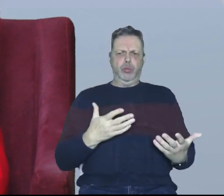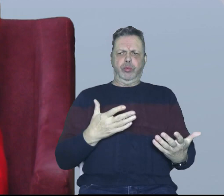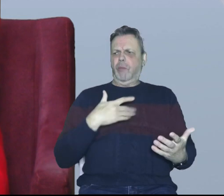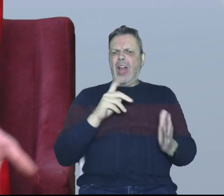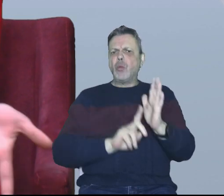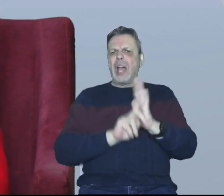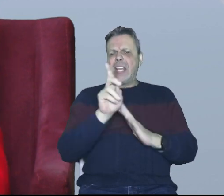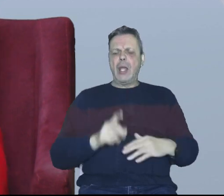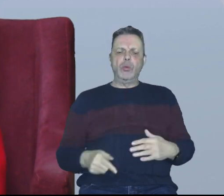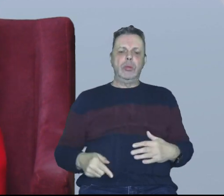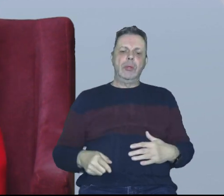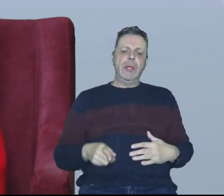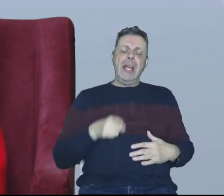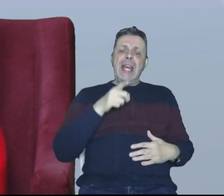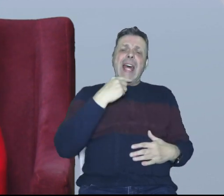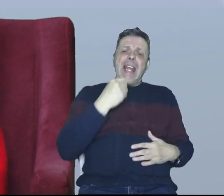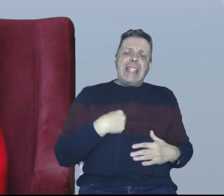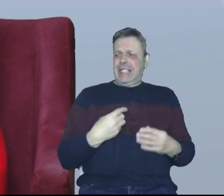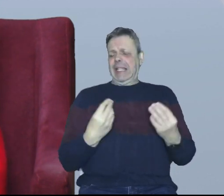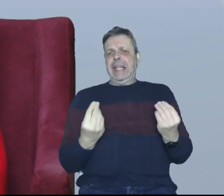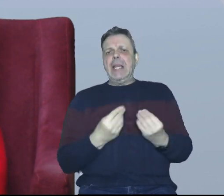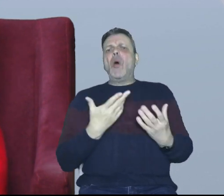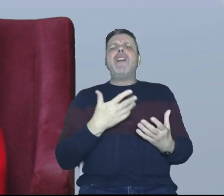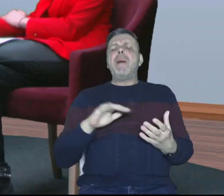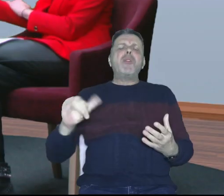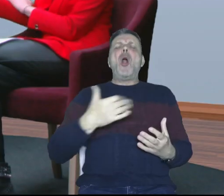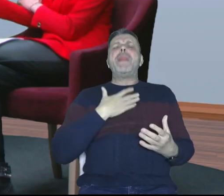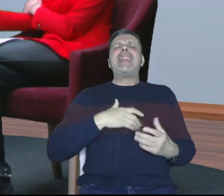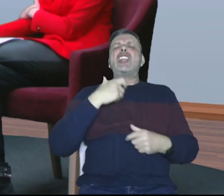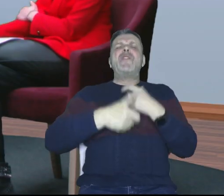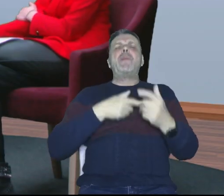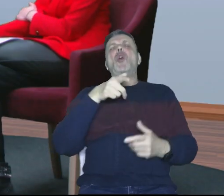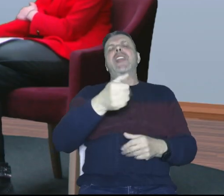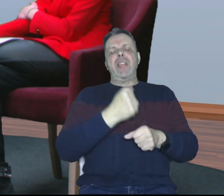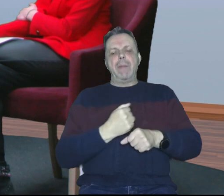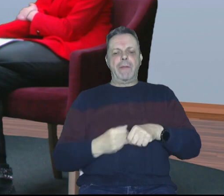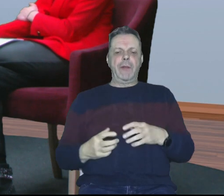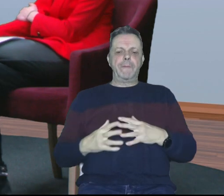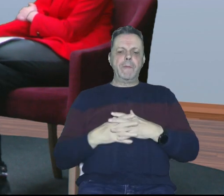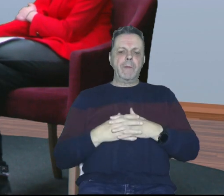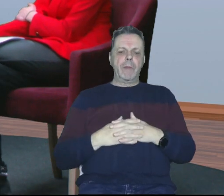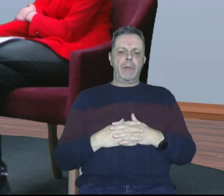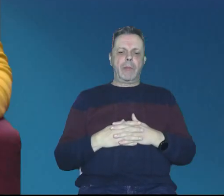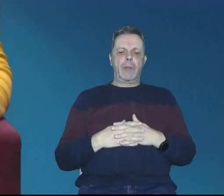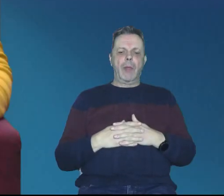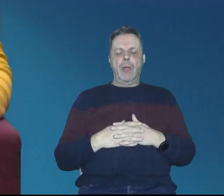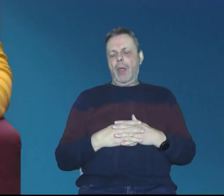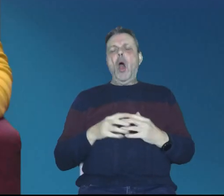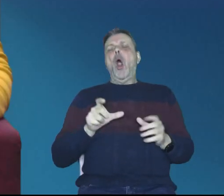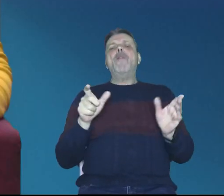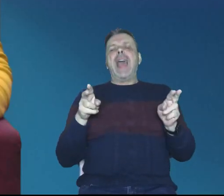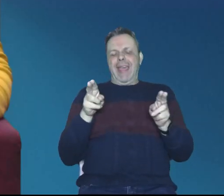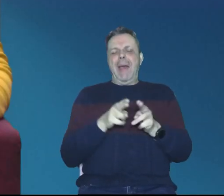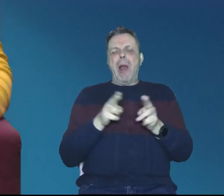bogatu karijeru. Nismo stigli sve o tome ispričati. Možete nam i vi možda malo otkriti koji je vama najdraži bio film koji ste radili? Pa možda